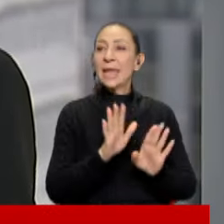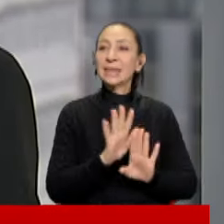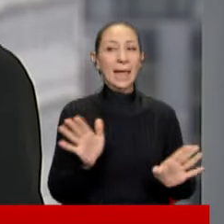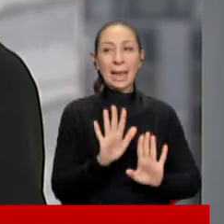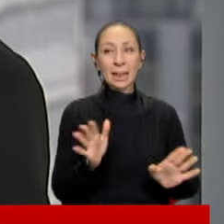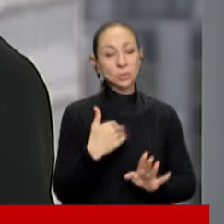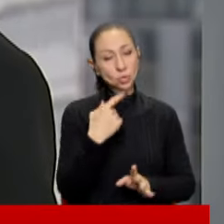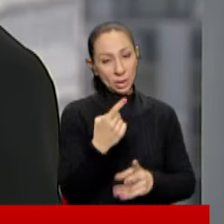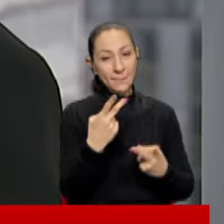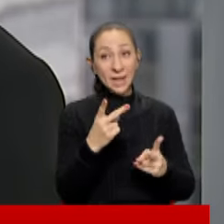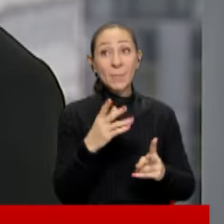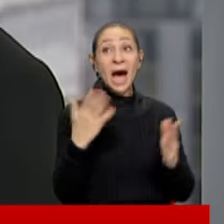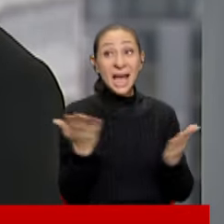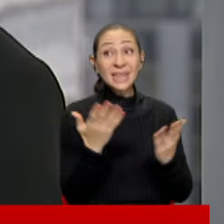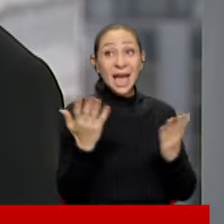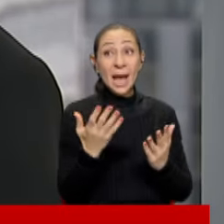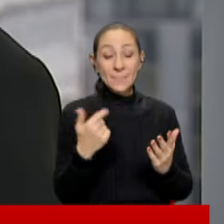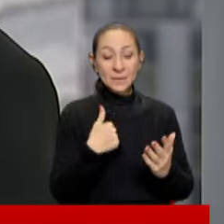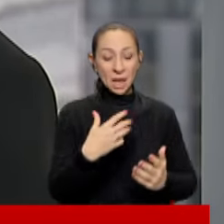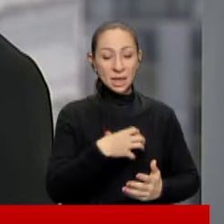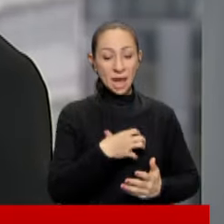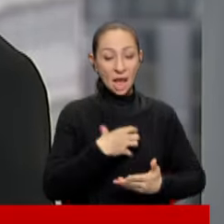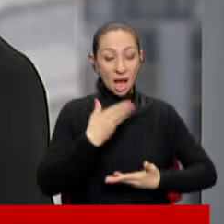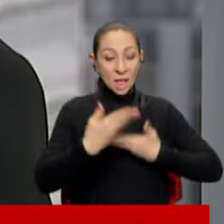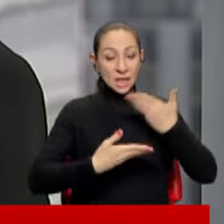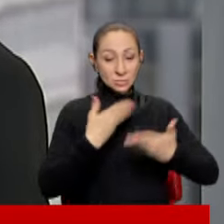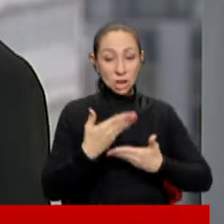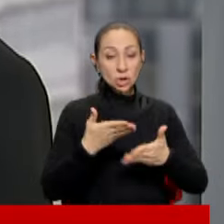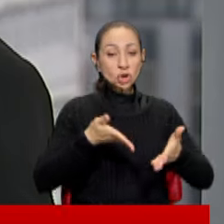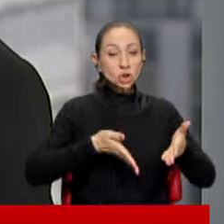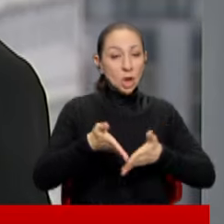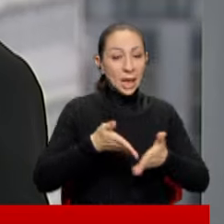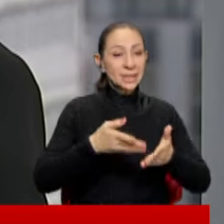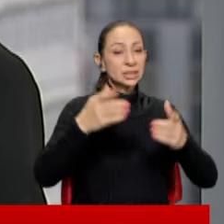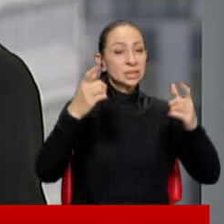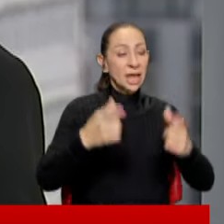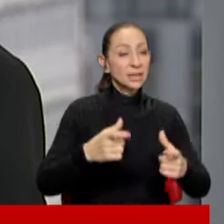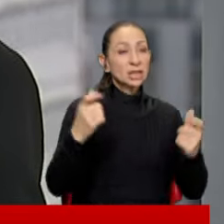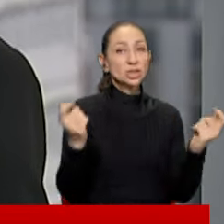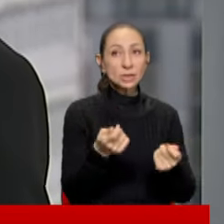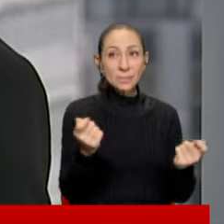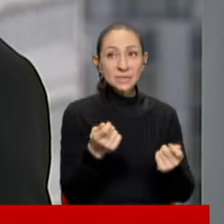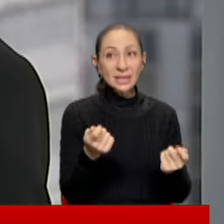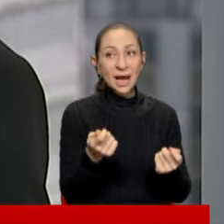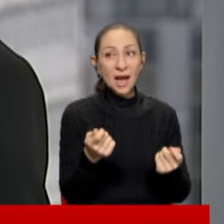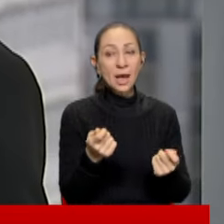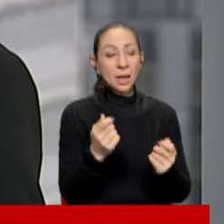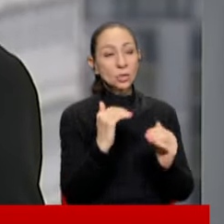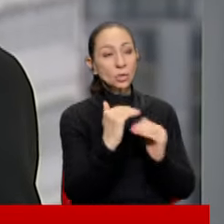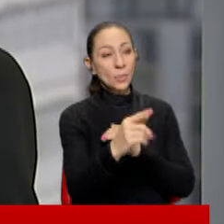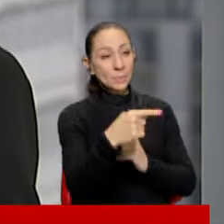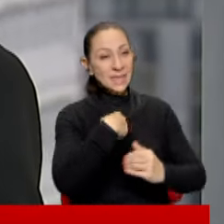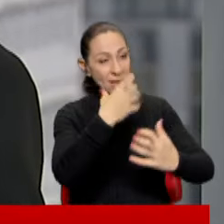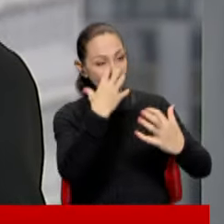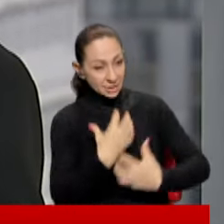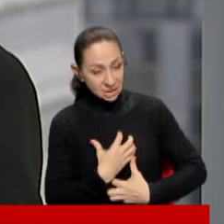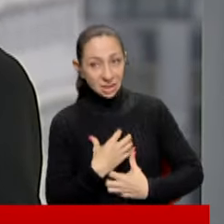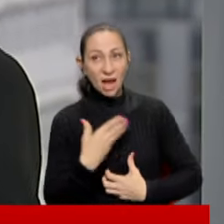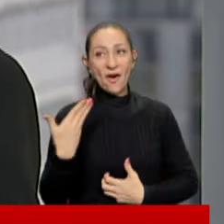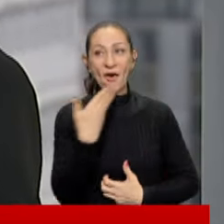onu söyleyebilirim. Hatta bizim kendimizi anlatmamızda da, sokakta, sahada çalışmamızda da, vatandaşın bize ilgisinde